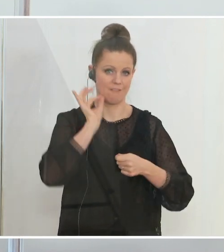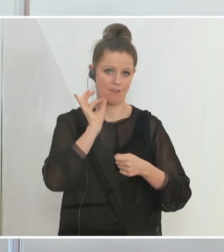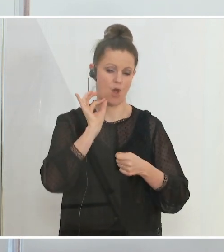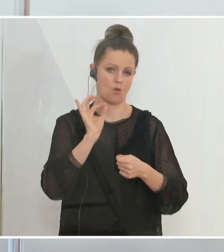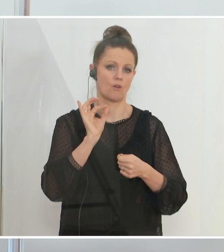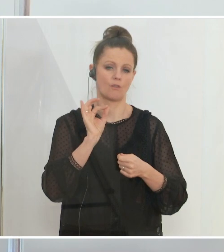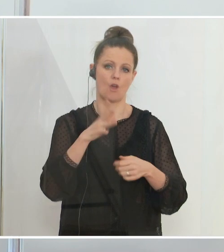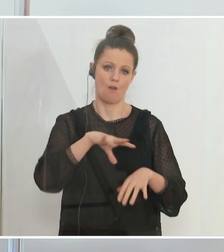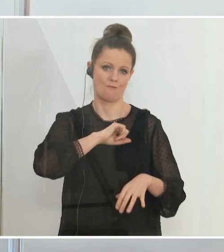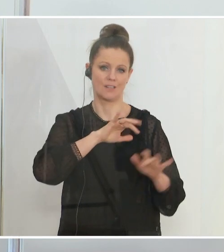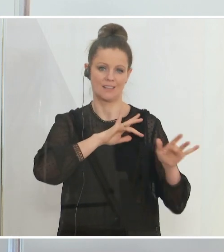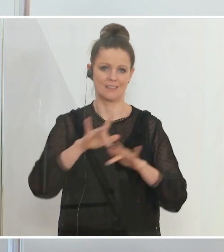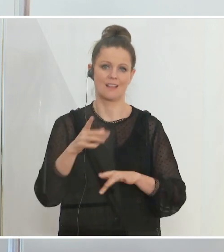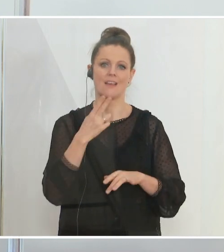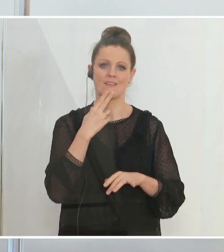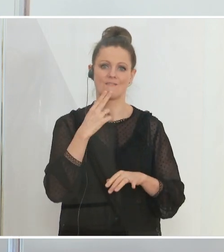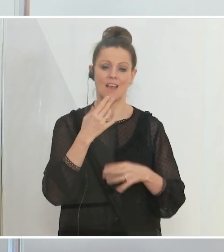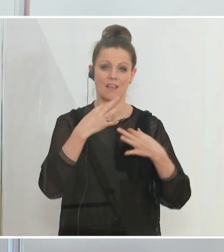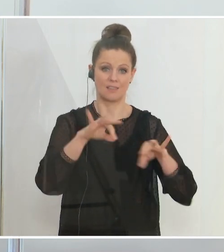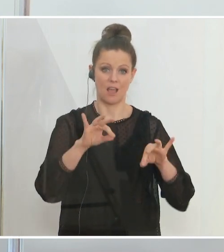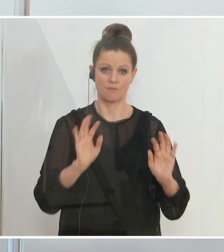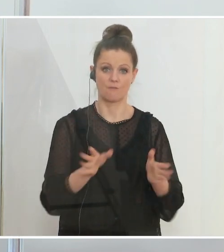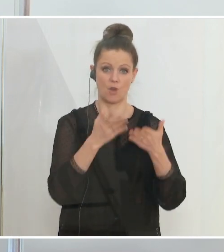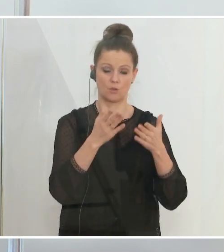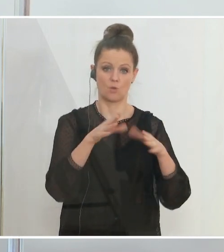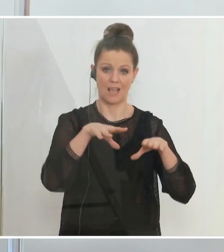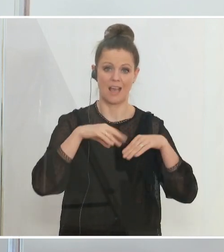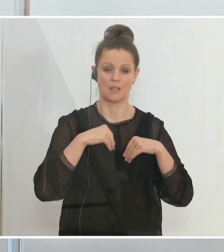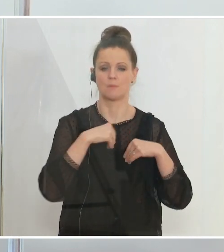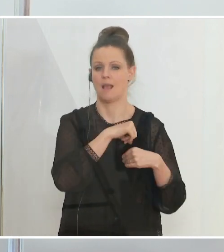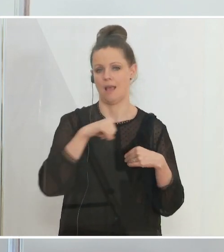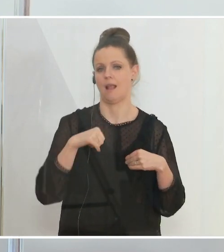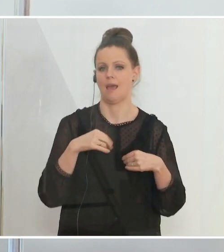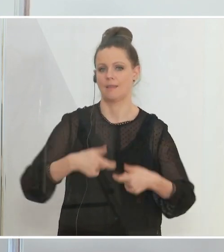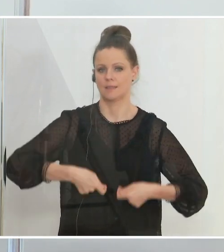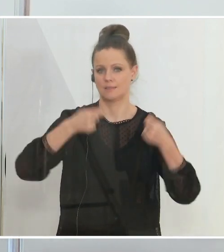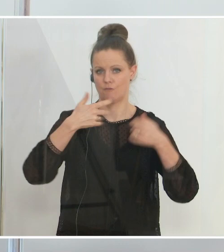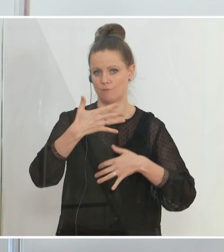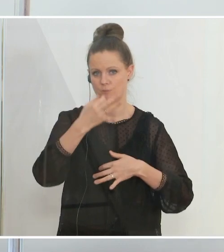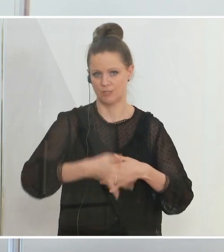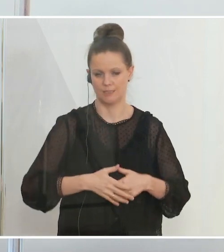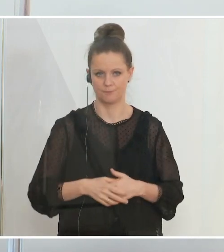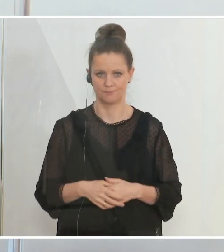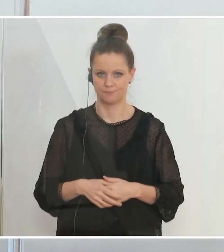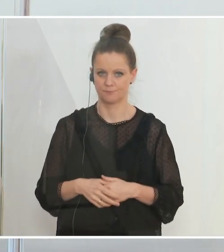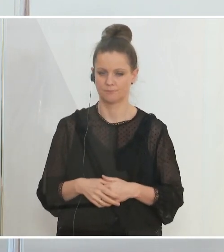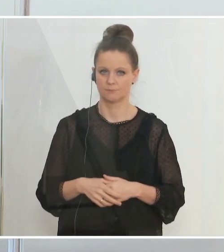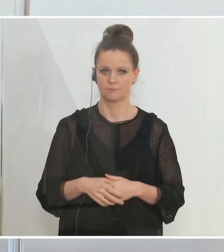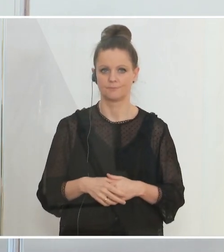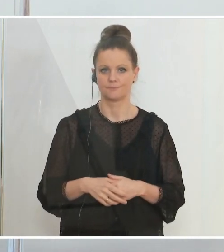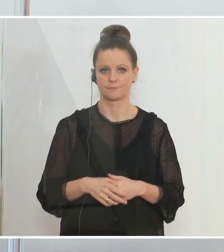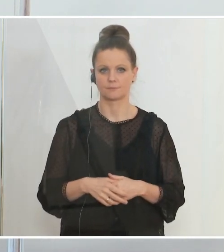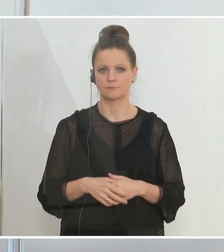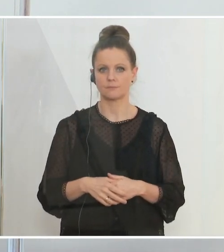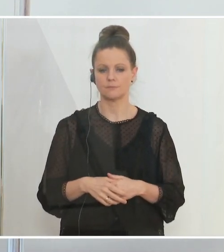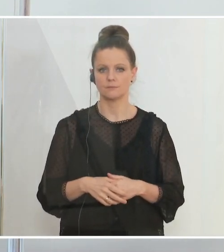aller Bezugsberechtigten, die hier gefördert werden, sind Alleinerzieherinnen. Das war nur so